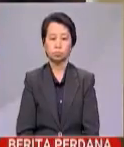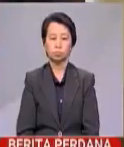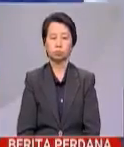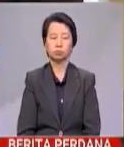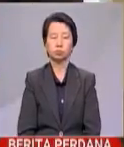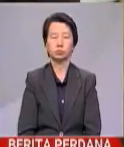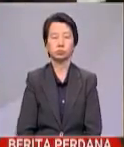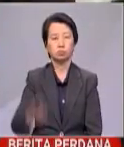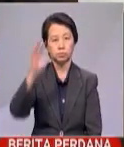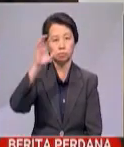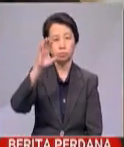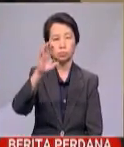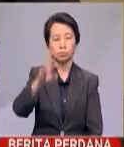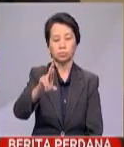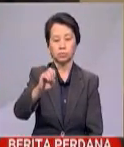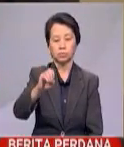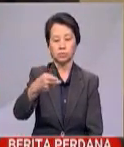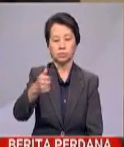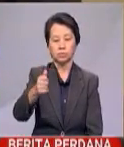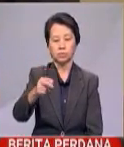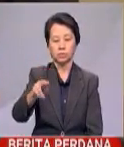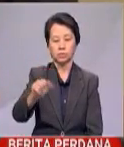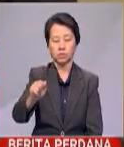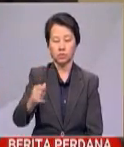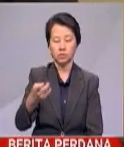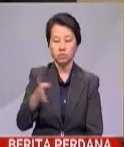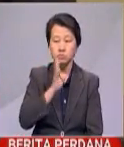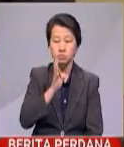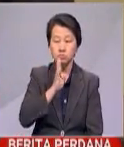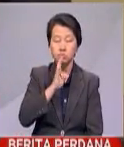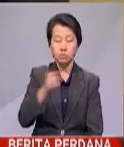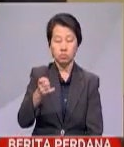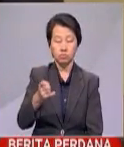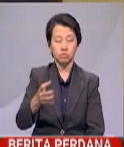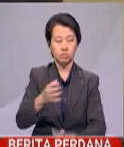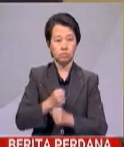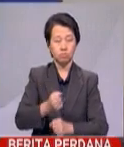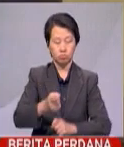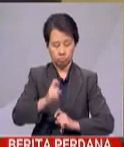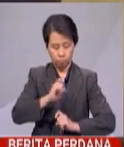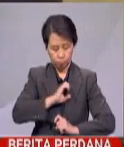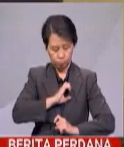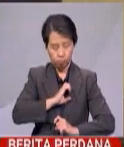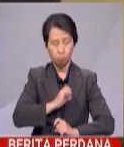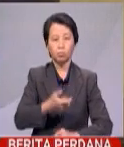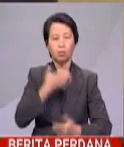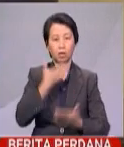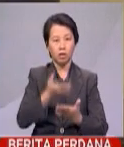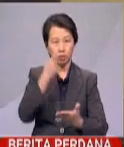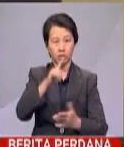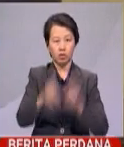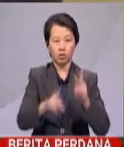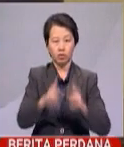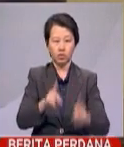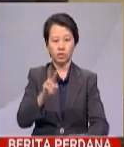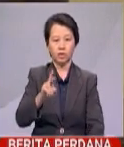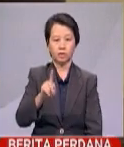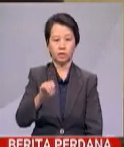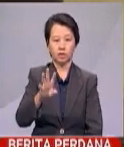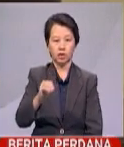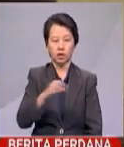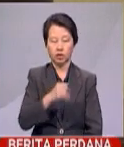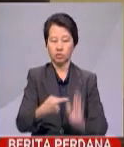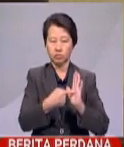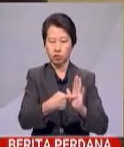Sementara itu, Cik Rohana Cik Omar ketika ditemui menyifatkan anugerah yang diterima adalah satu penghargaan kepada warga RTM